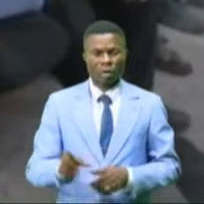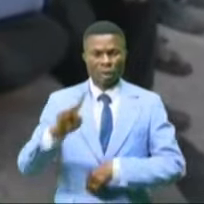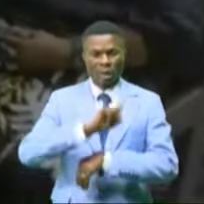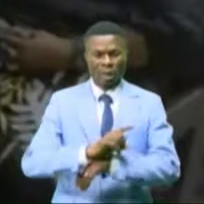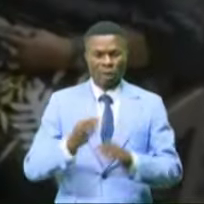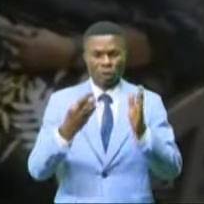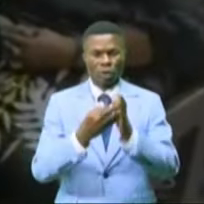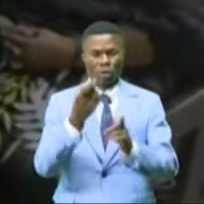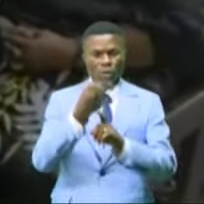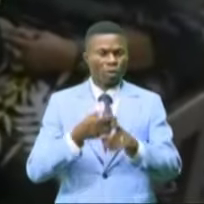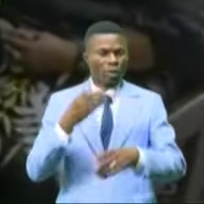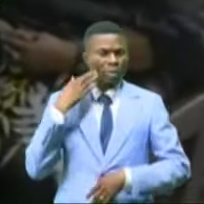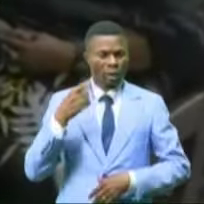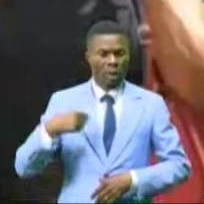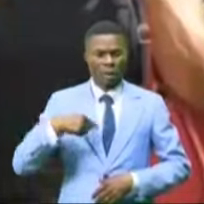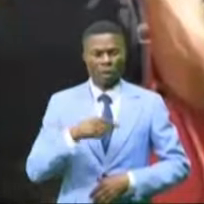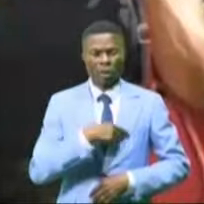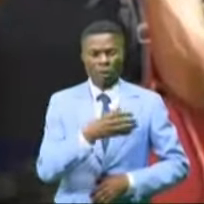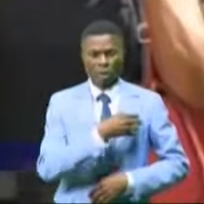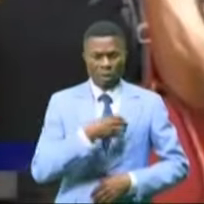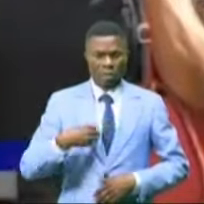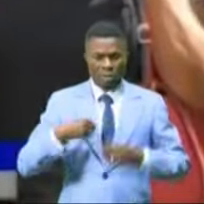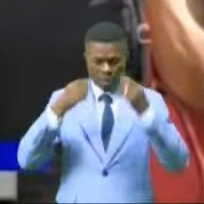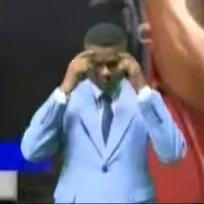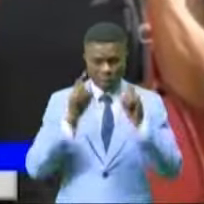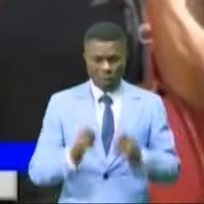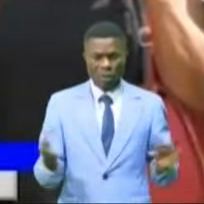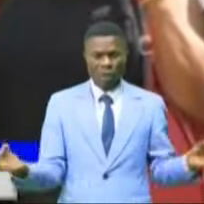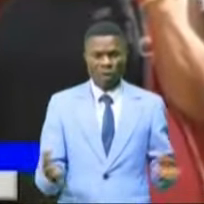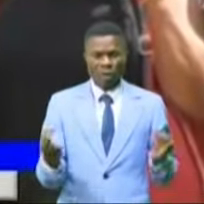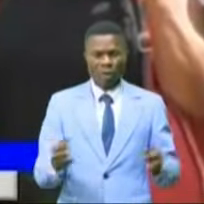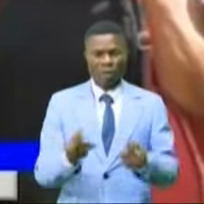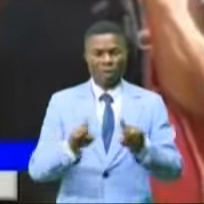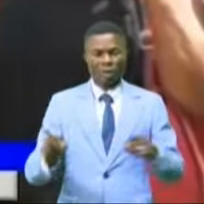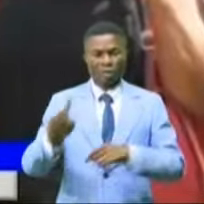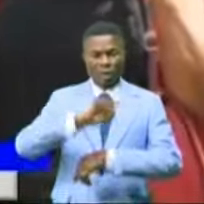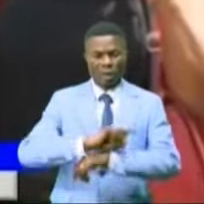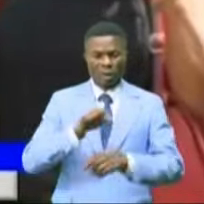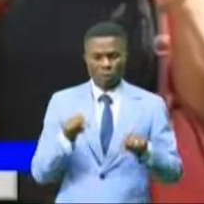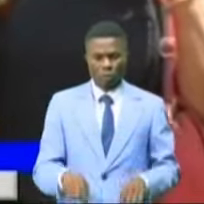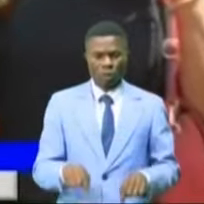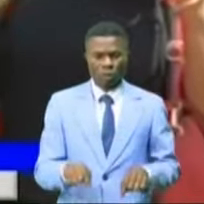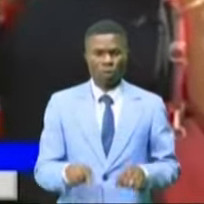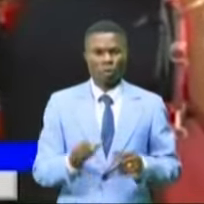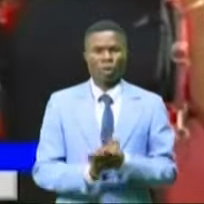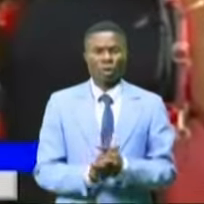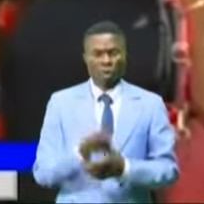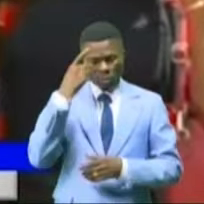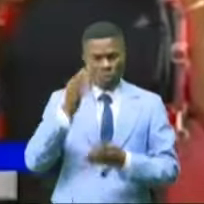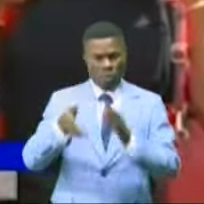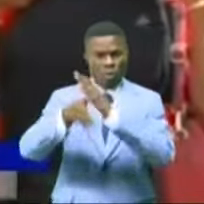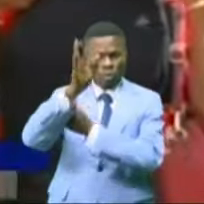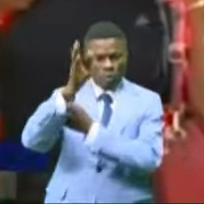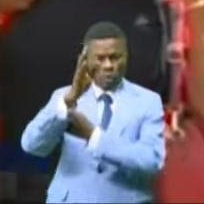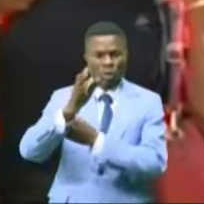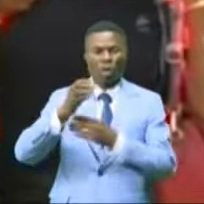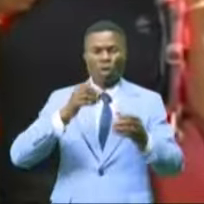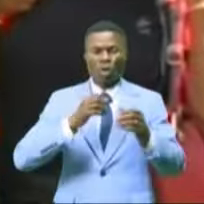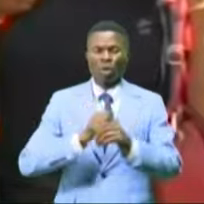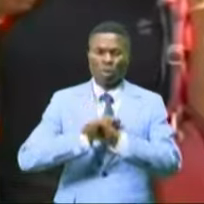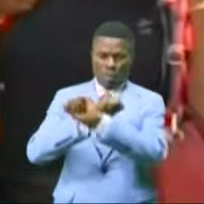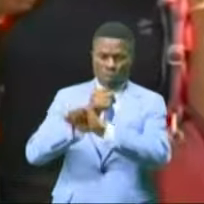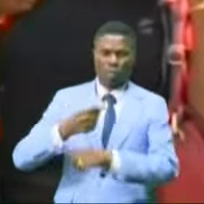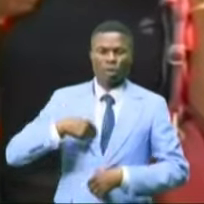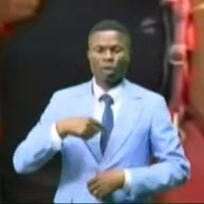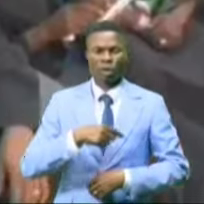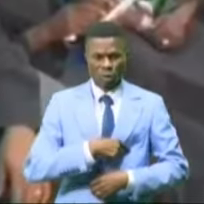8 mars, nous les mamans, nous sommes décidés de célébrer autrement cette journée à travers la prière pour que Dieu combatte pour nous. Parce